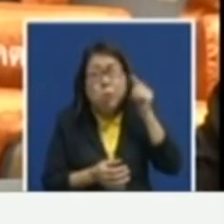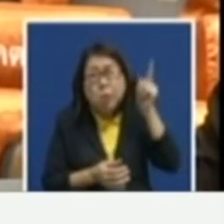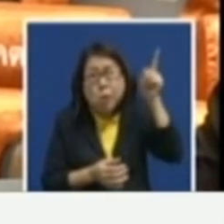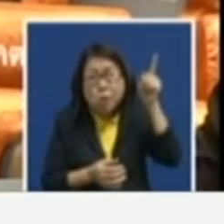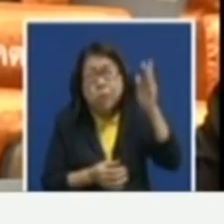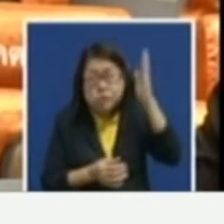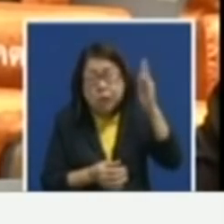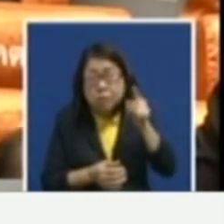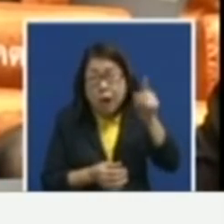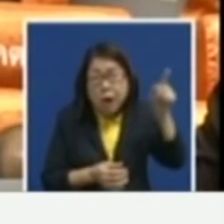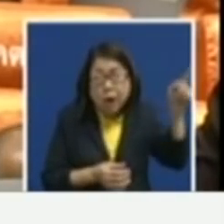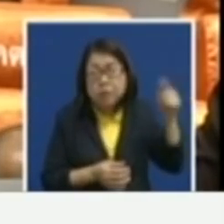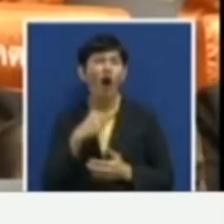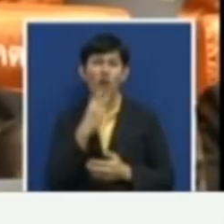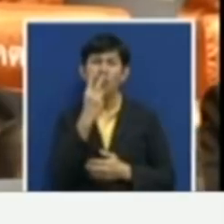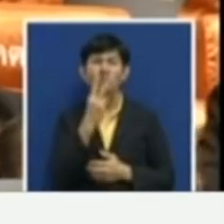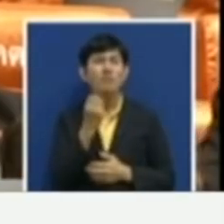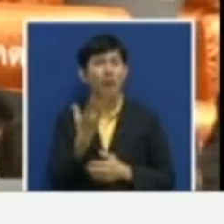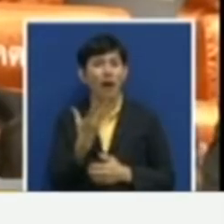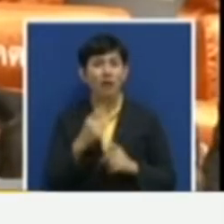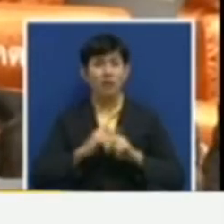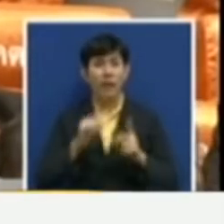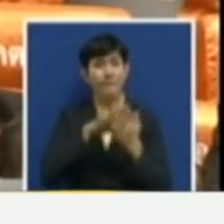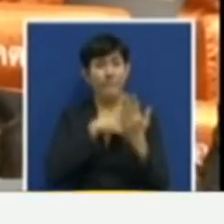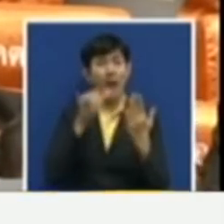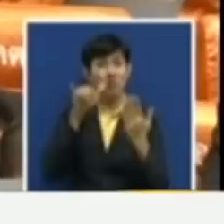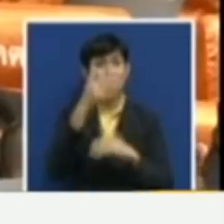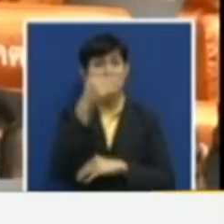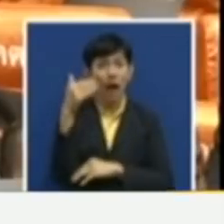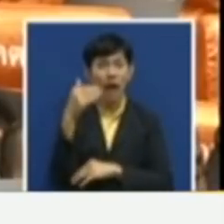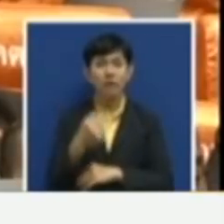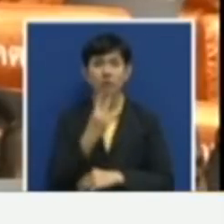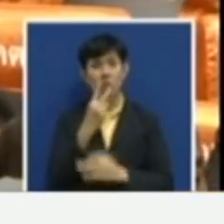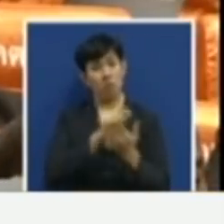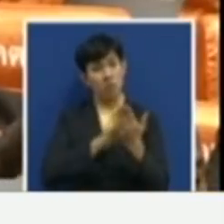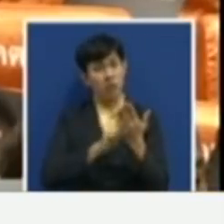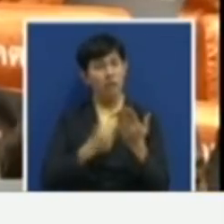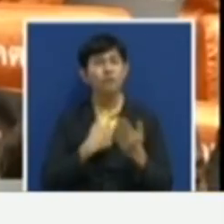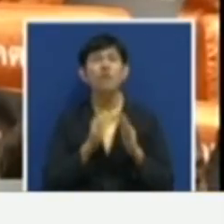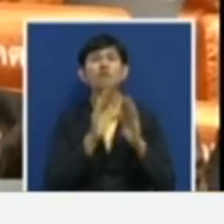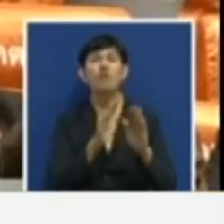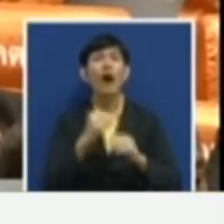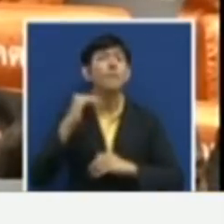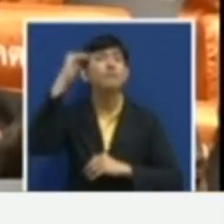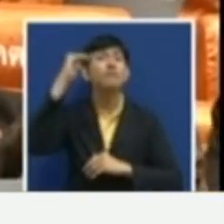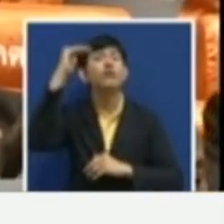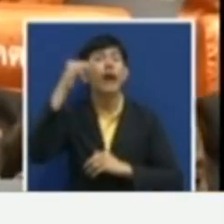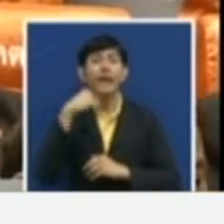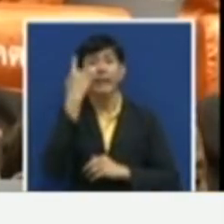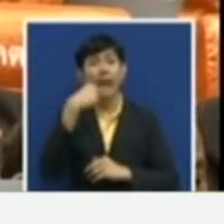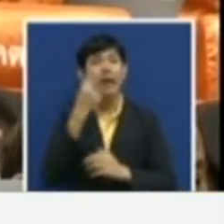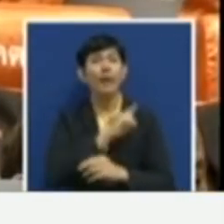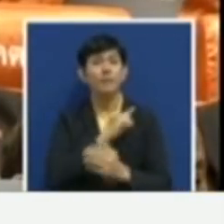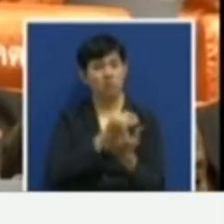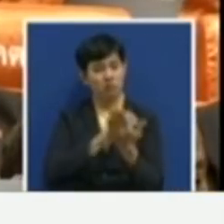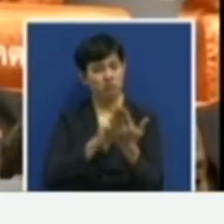พครับ20ปีข้างหน้าจะเกิดอะไรขึ้นบ้างแต่ยุทธศาสตร์ชาติท่านเขียนเนี่ยท่านประธานที่เคารพฝากไปยังผู้หลักผู้ใหญ่ที่ท่านเป็นคนร่างน